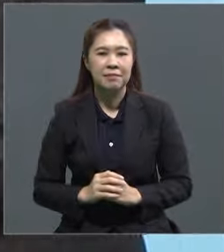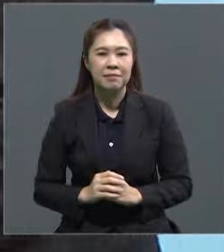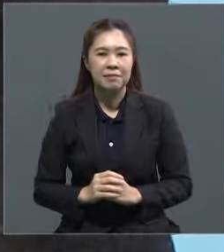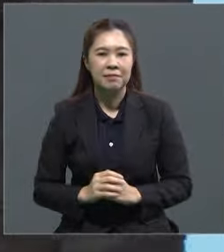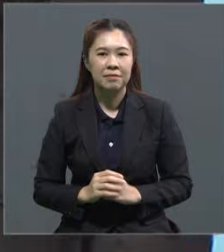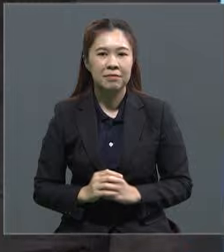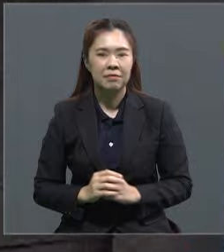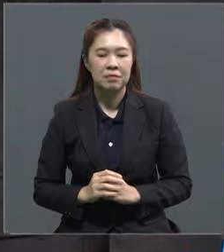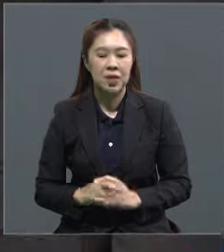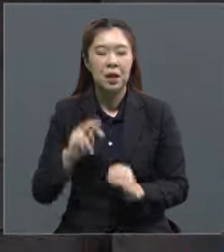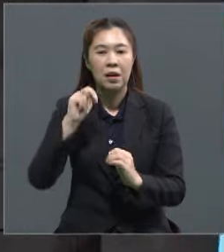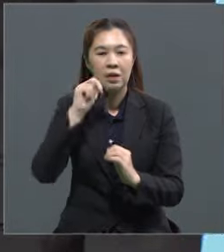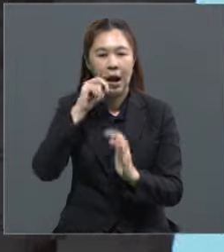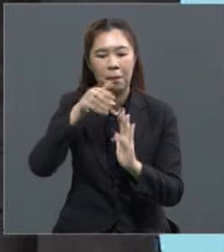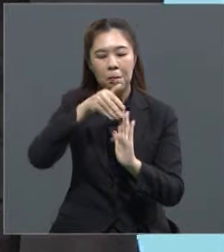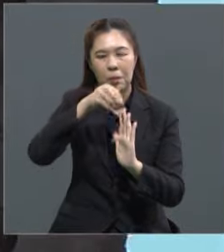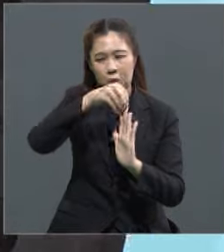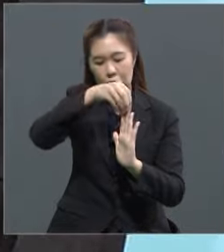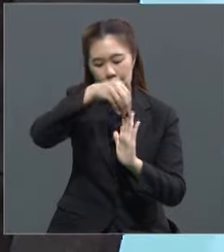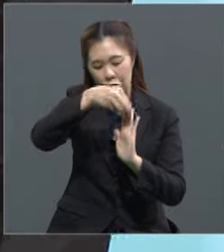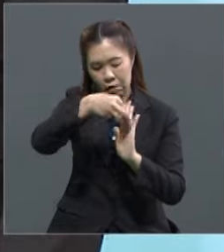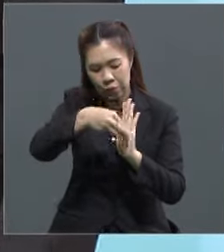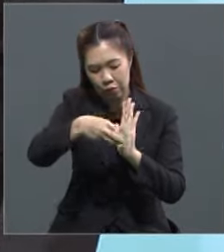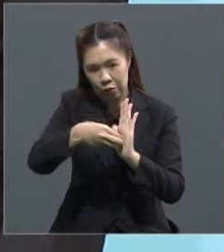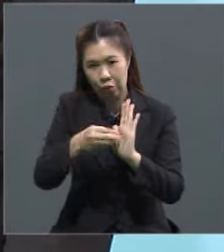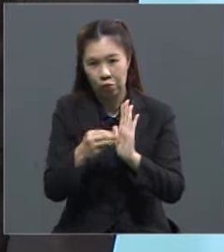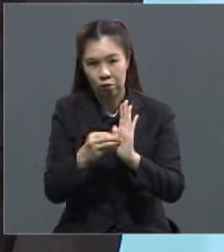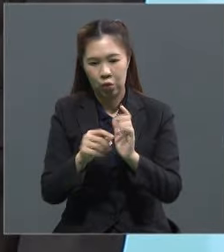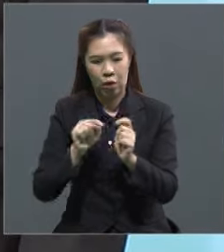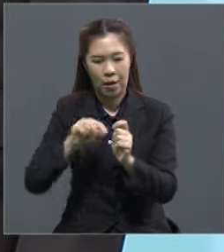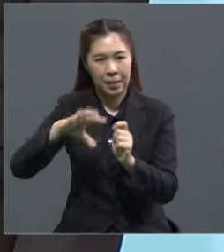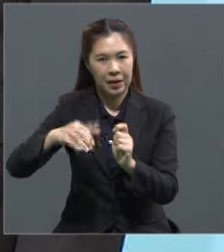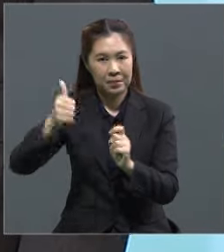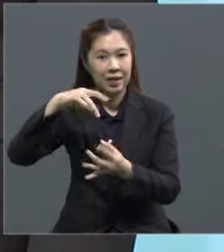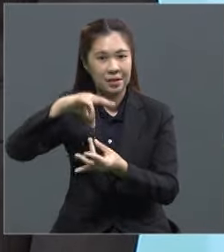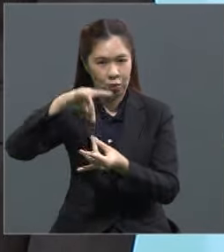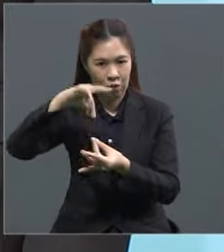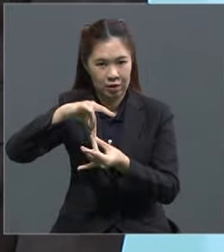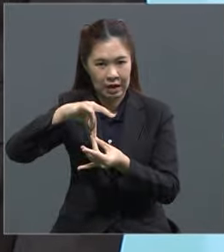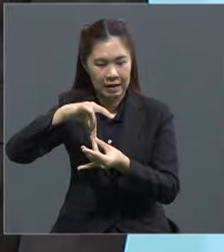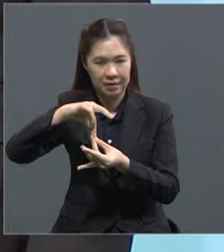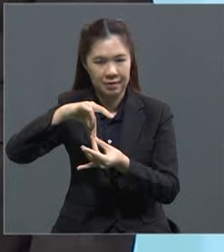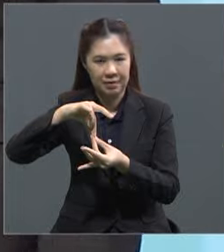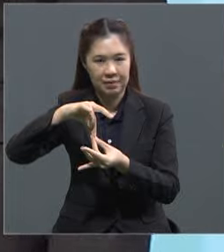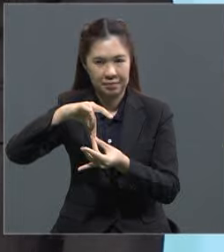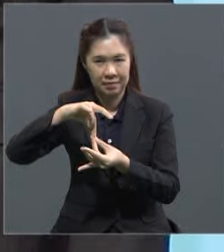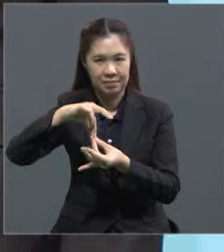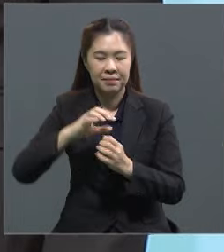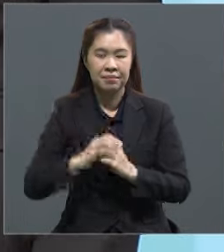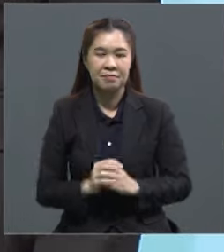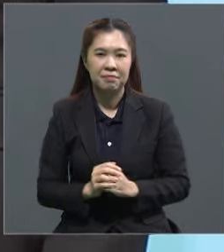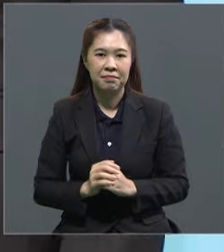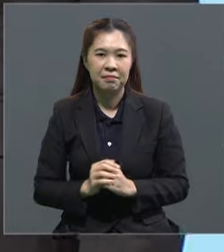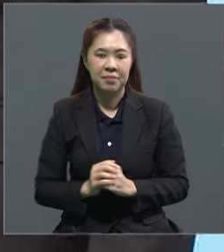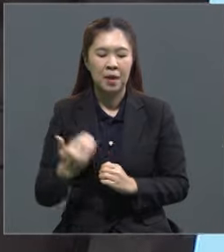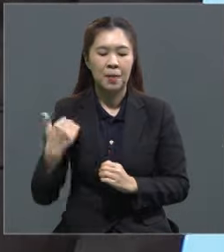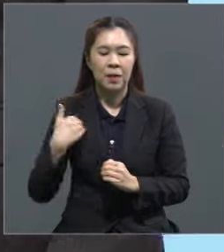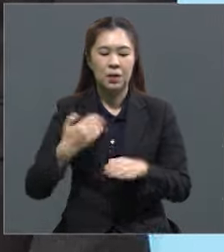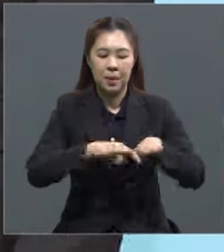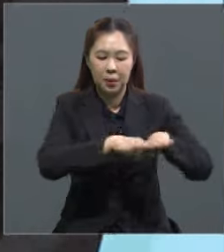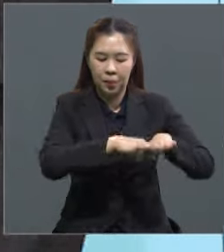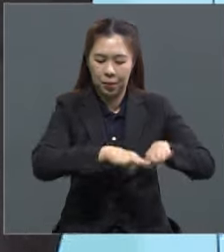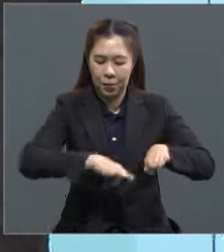เข้าตัวเมืองสุโขทัยบริเวณตรงนี้นะครับมันก็จะมีการเข้าไปในบริเวณพื้นที่ที่เป็นพื้นที่ลุ่ม